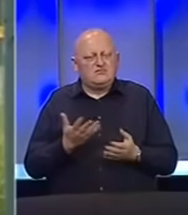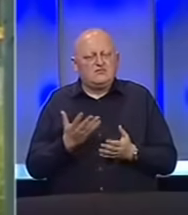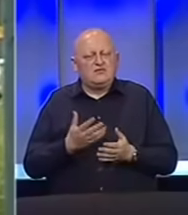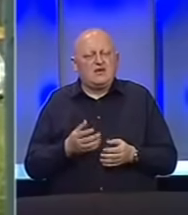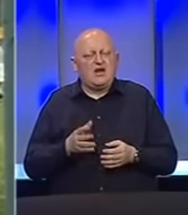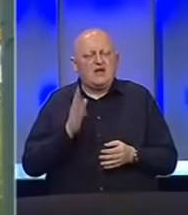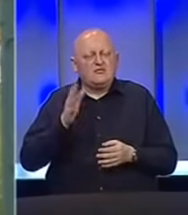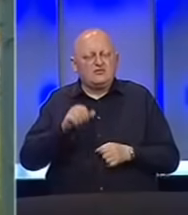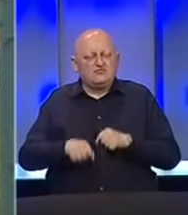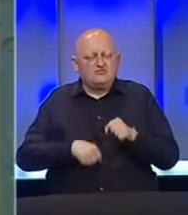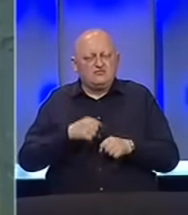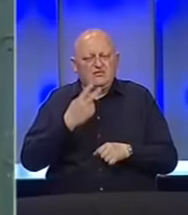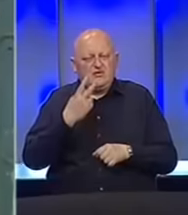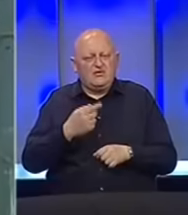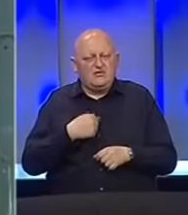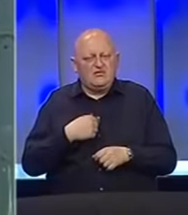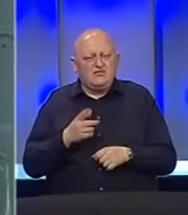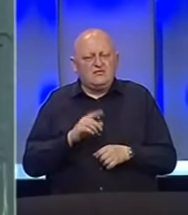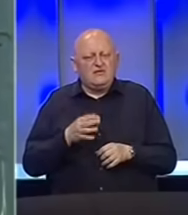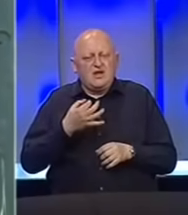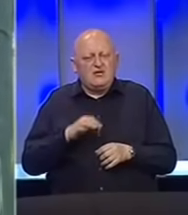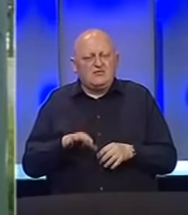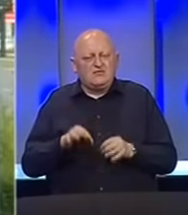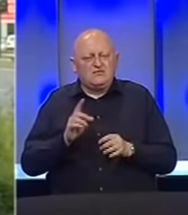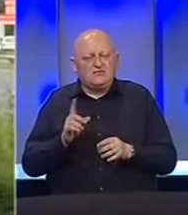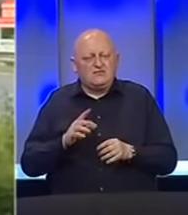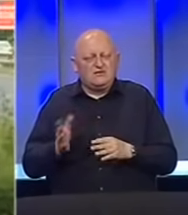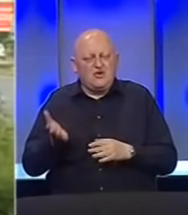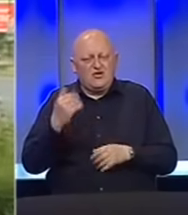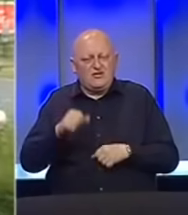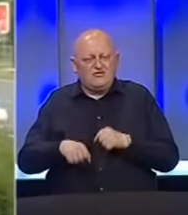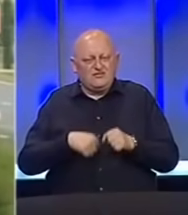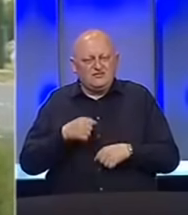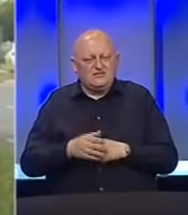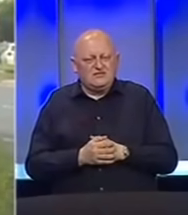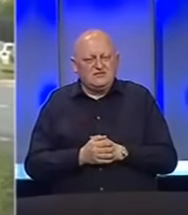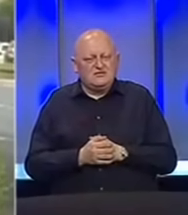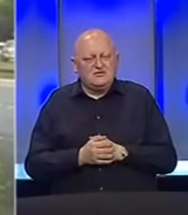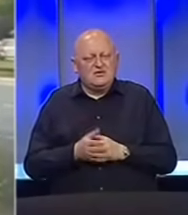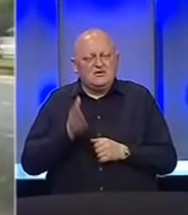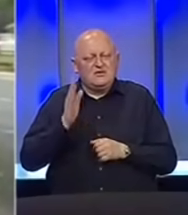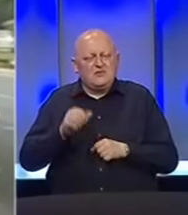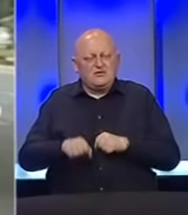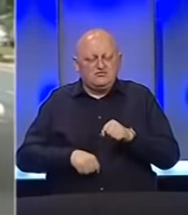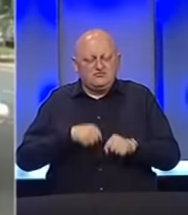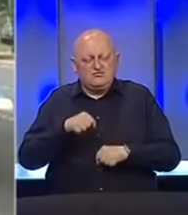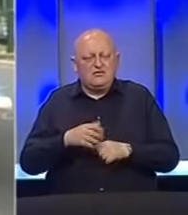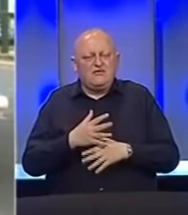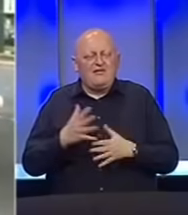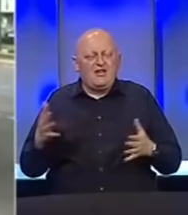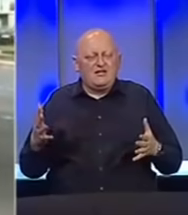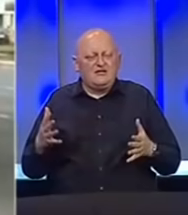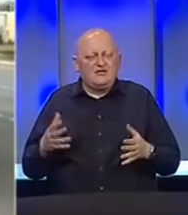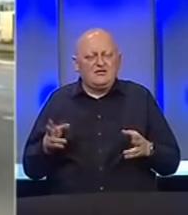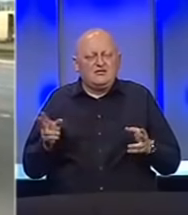prednosti vožnje biciklom? Kao što vidiš, ja se baš ne snalazim najbolje s obzirom da nisam odavno vozila. Pa prednosti vožnje bicikla su ogromne,